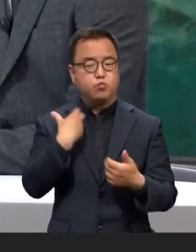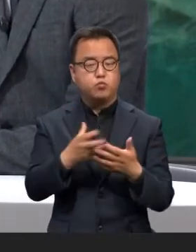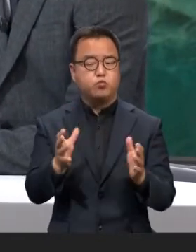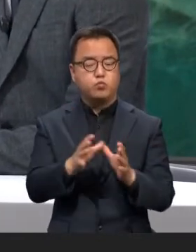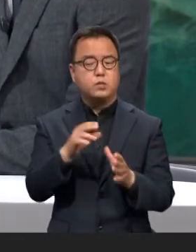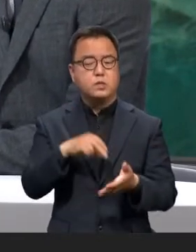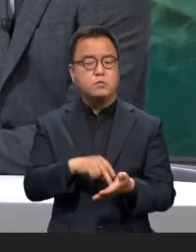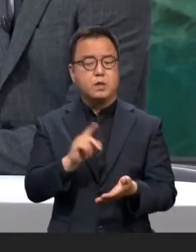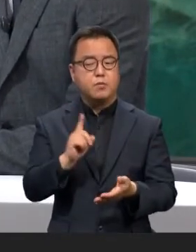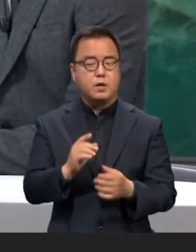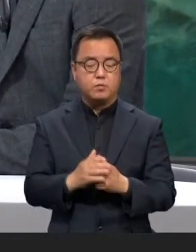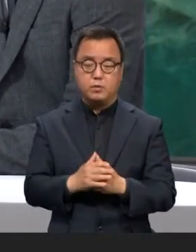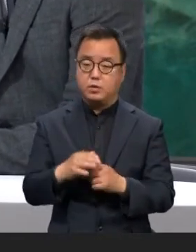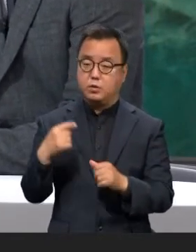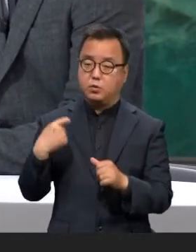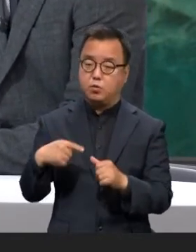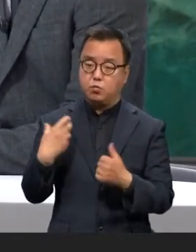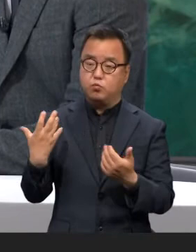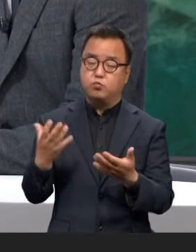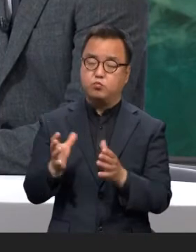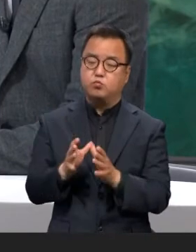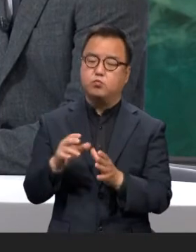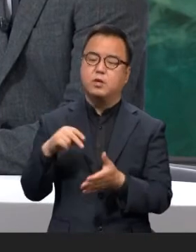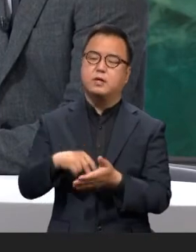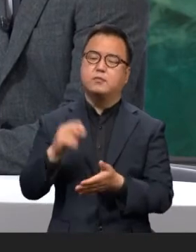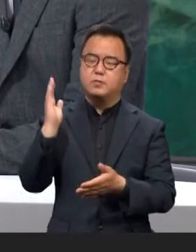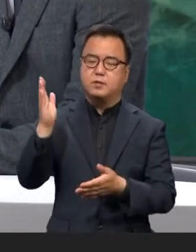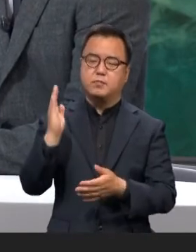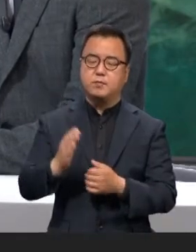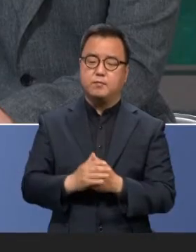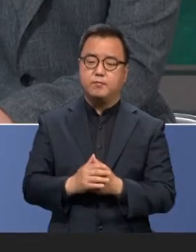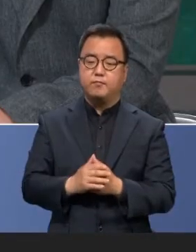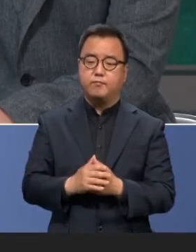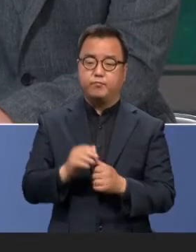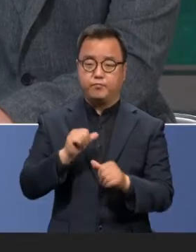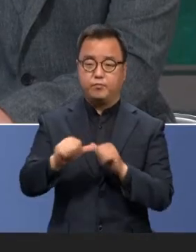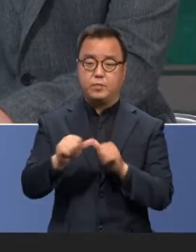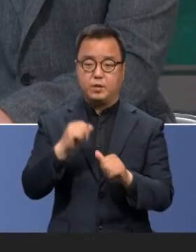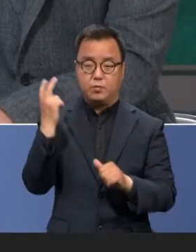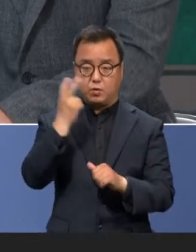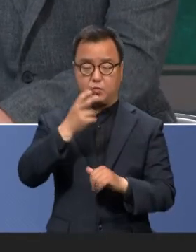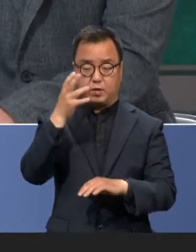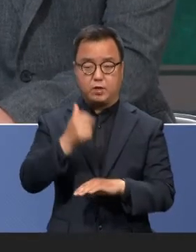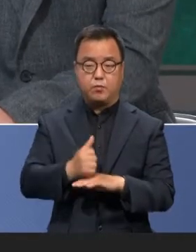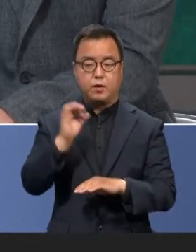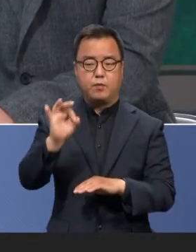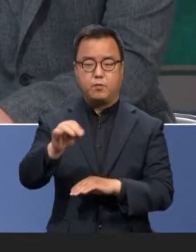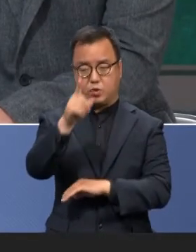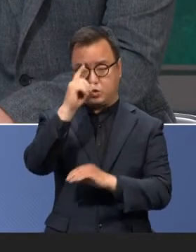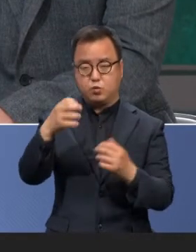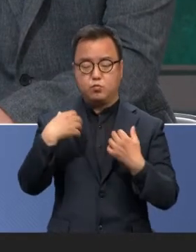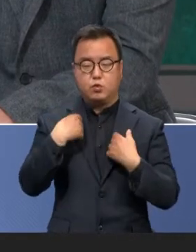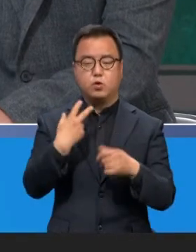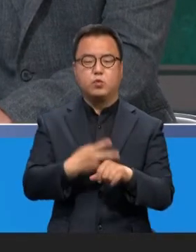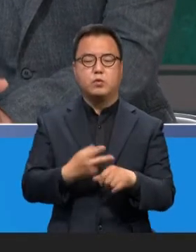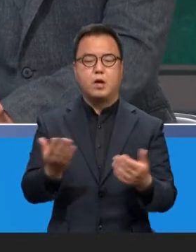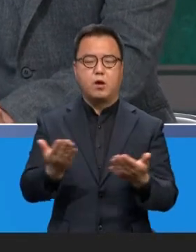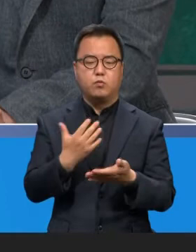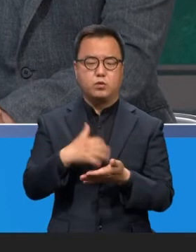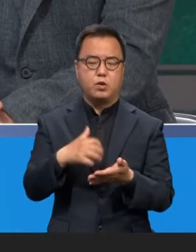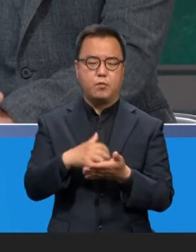궁금해요 이 당연히 교육부도 할말은 있었는데요 교육부 대변인은 설문조사 결과를 보고 정부는 교사의 업무량과